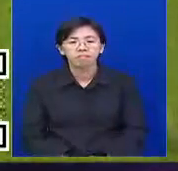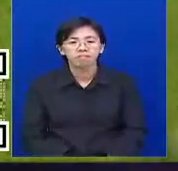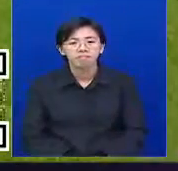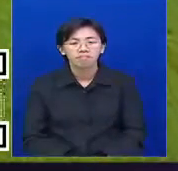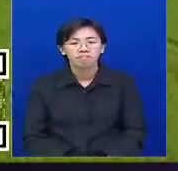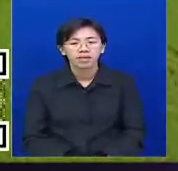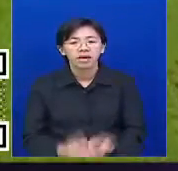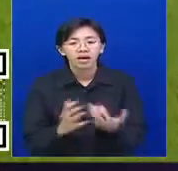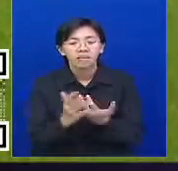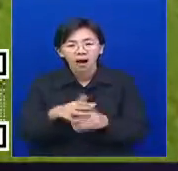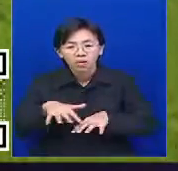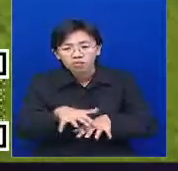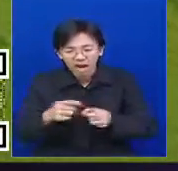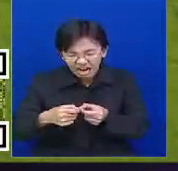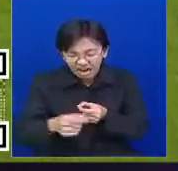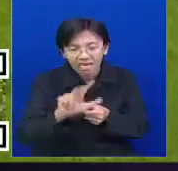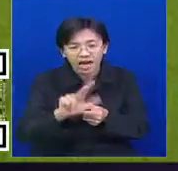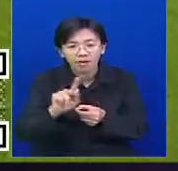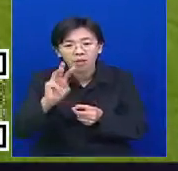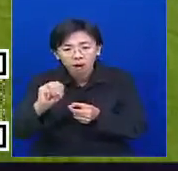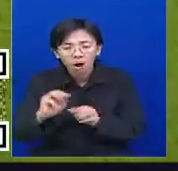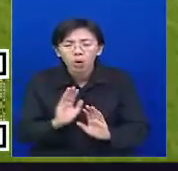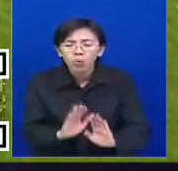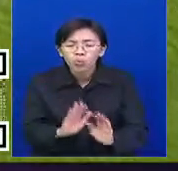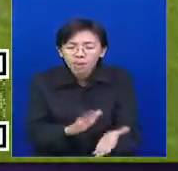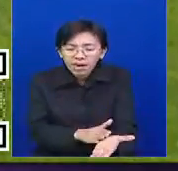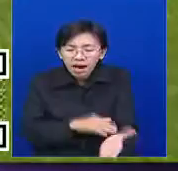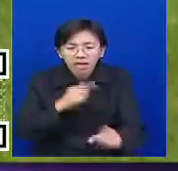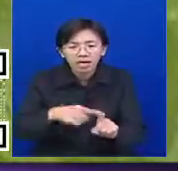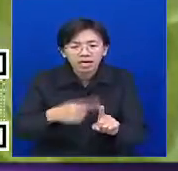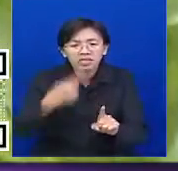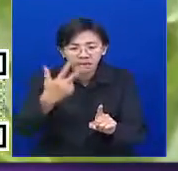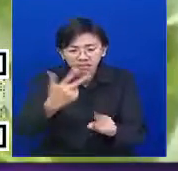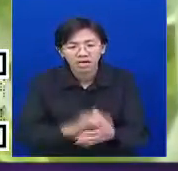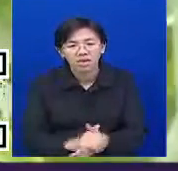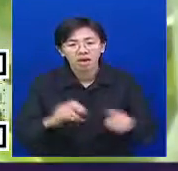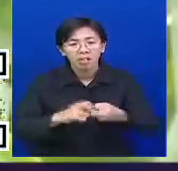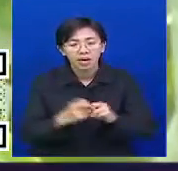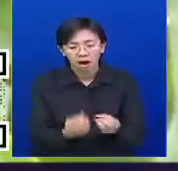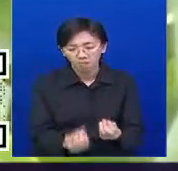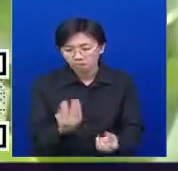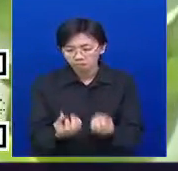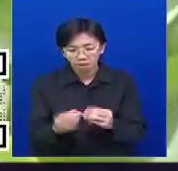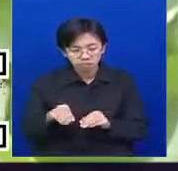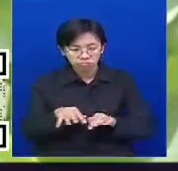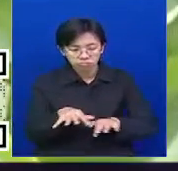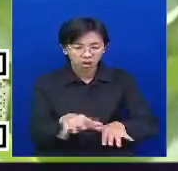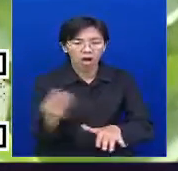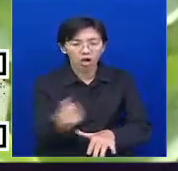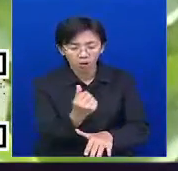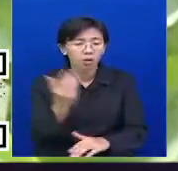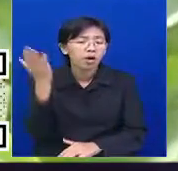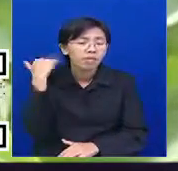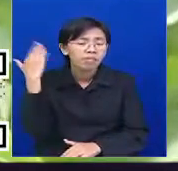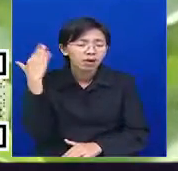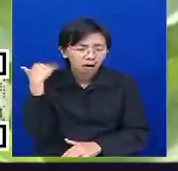ผักตบชวายาวเกือบ3กิโลเมตรถูกปล่อยสะสมมาเกือบ3เดือนทำให้เกิดการเจริญเติบโตอย่างรวดเร็วแม้ก่อนหน้านี้